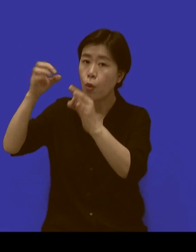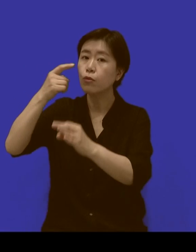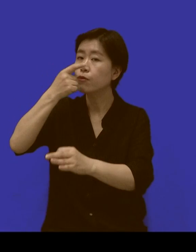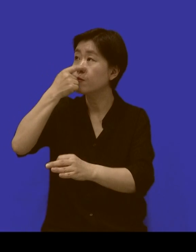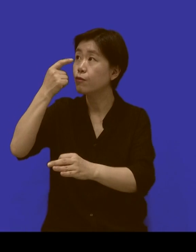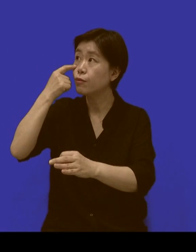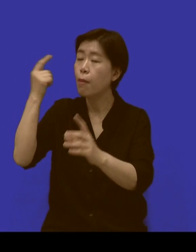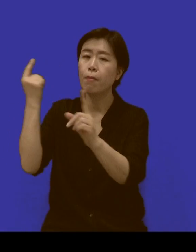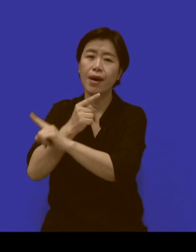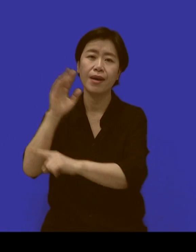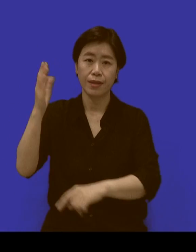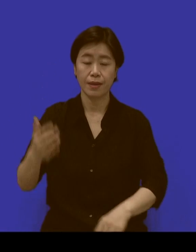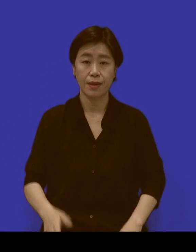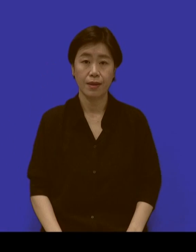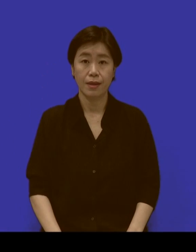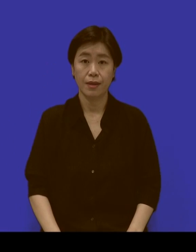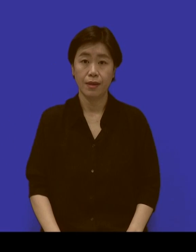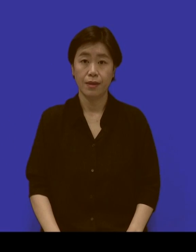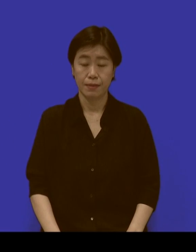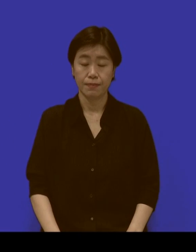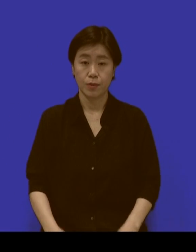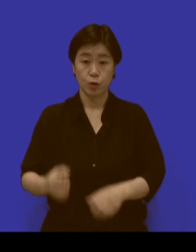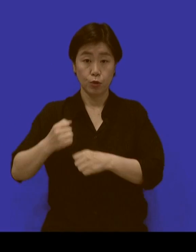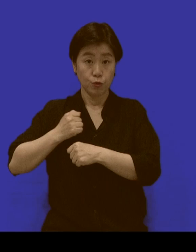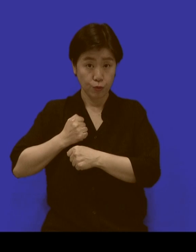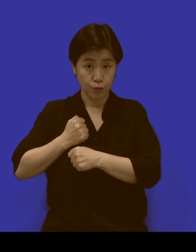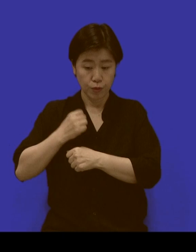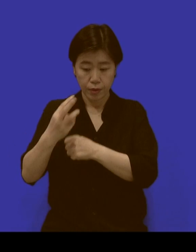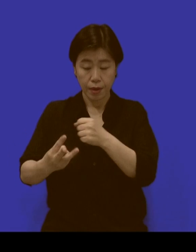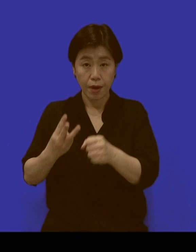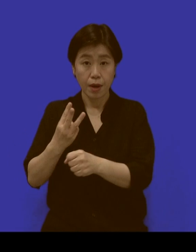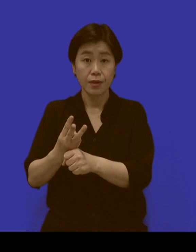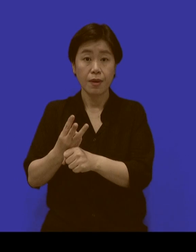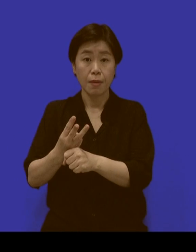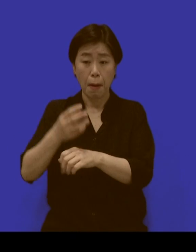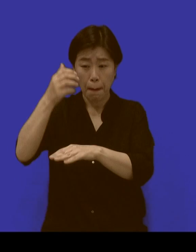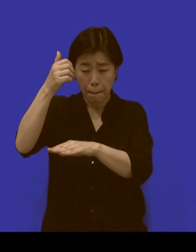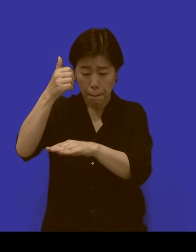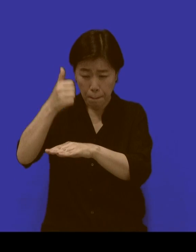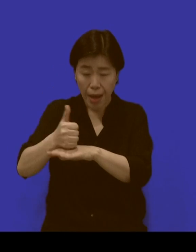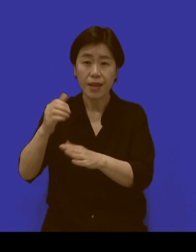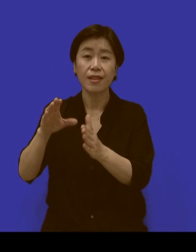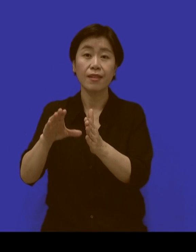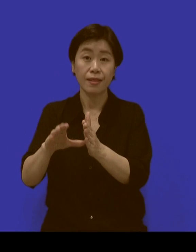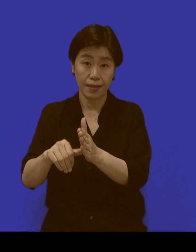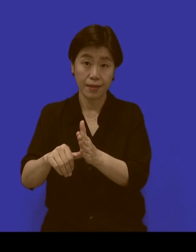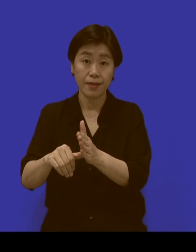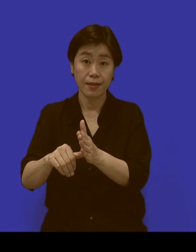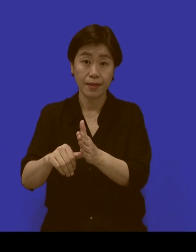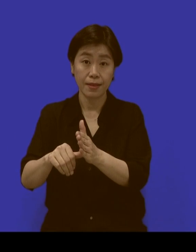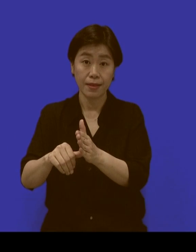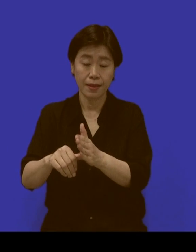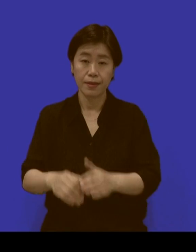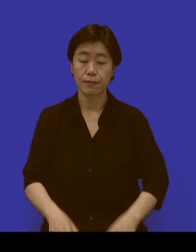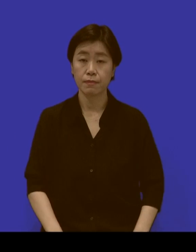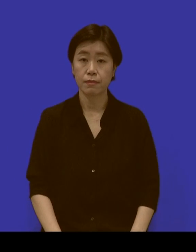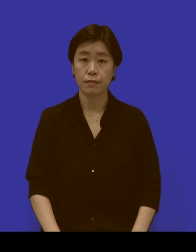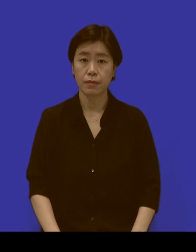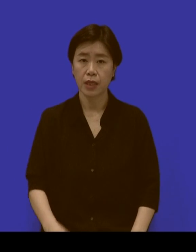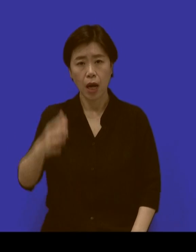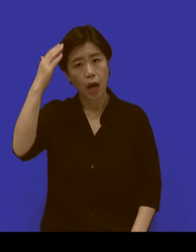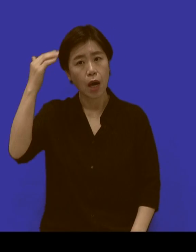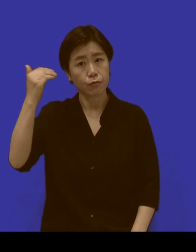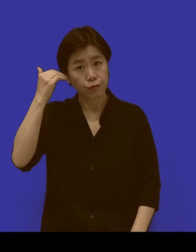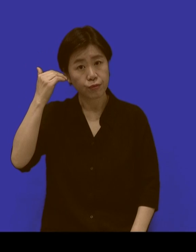되지 않았습니까? 네. 그래서 군대 3년 마지막 이제 해에 제가 제 다른 친구들처럼 한국에